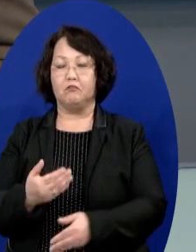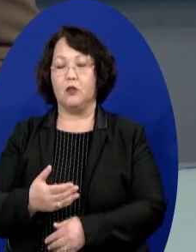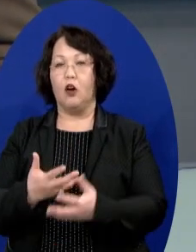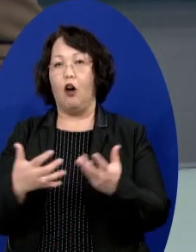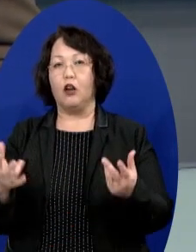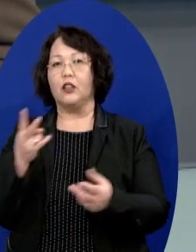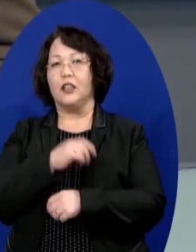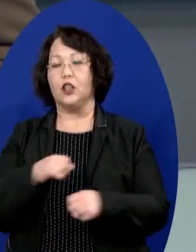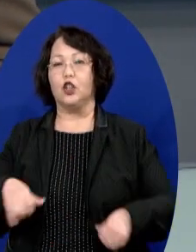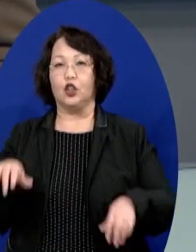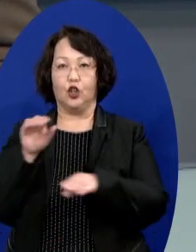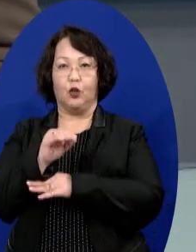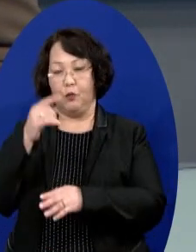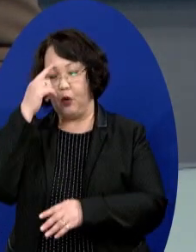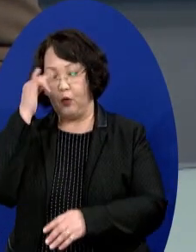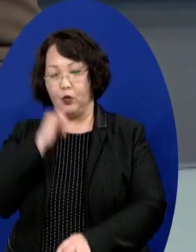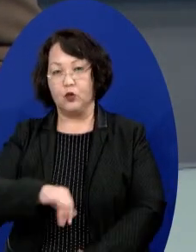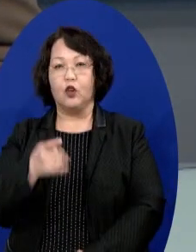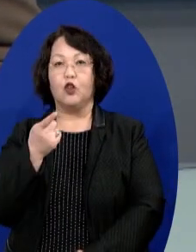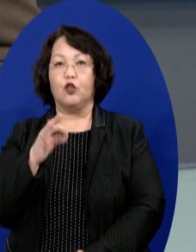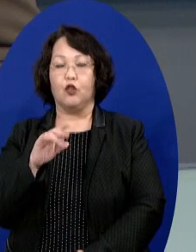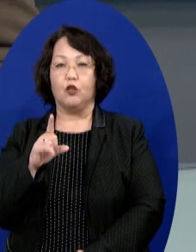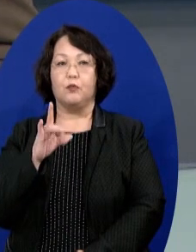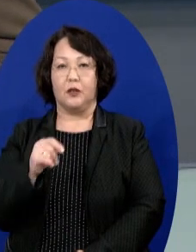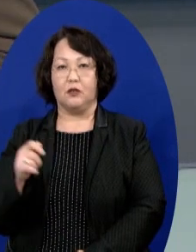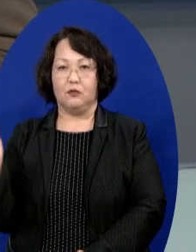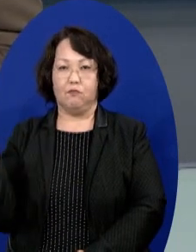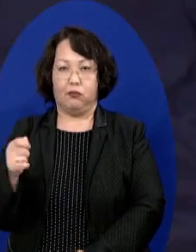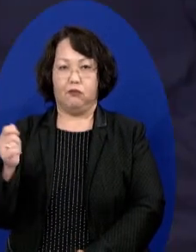нийтийн төлөөлөл анхудаага Монголын хөрөнгийн биржийн цан цохилоо.